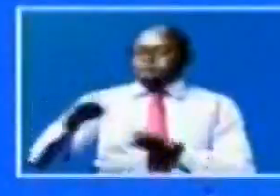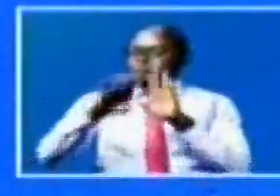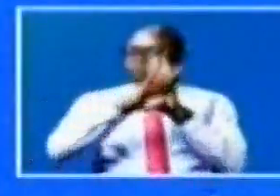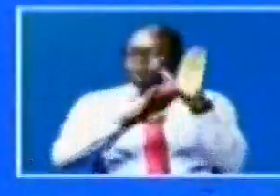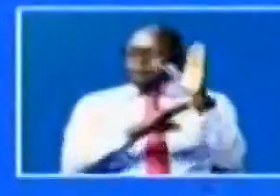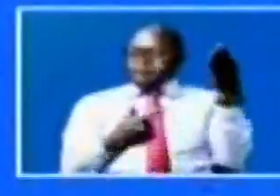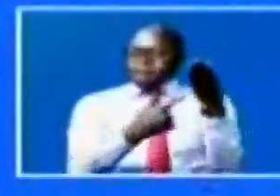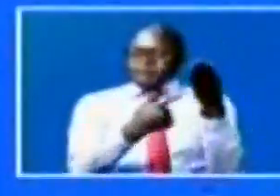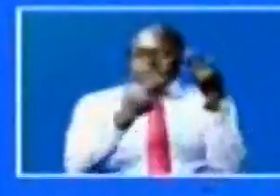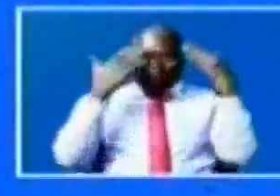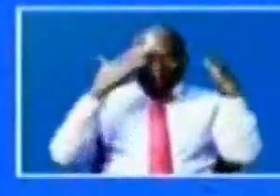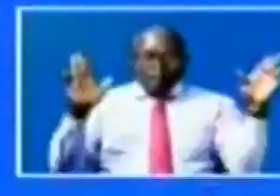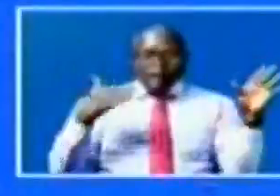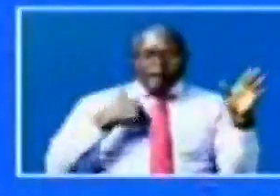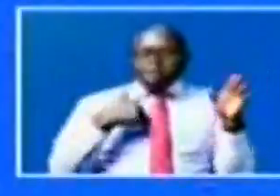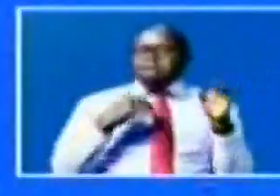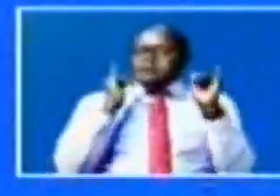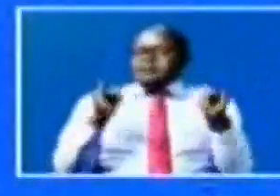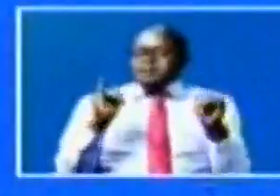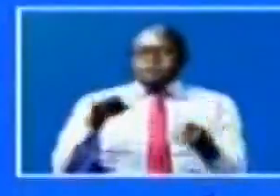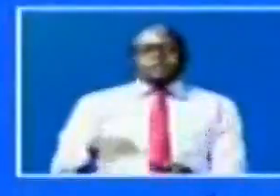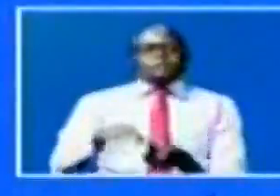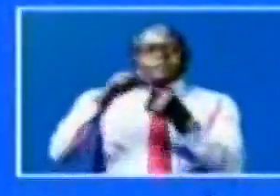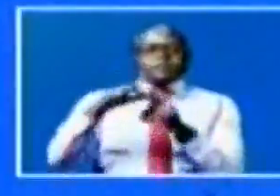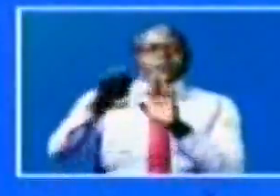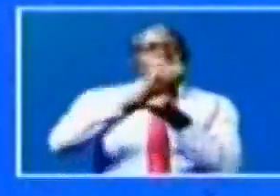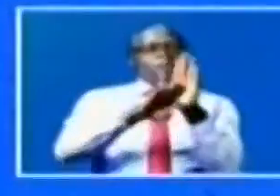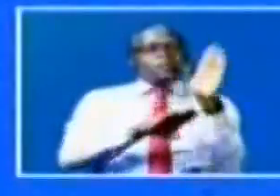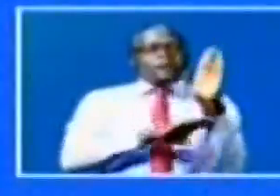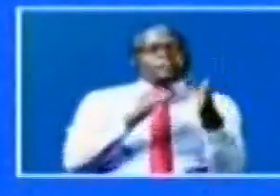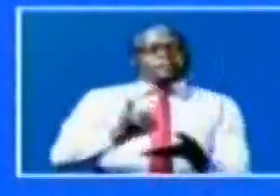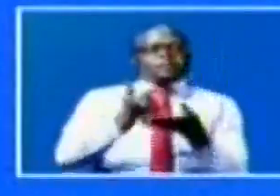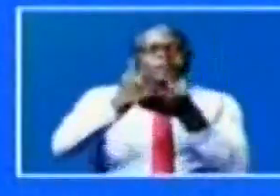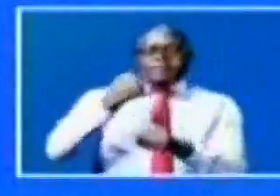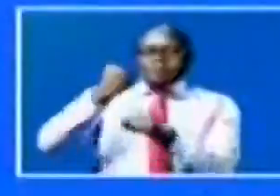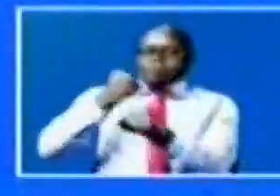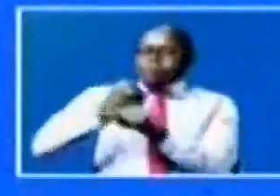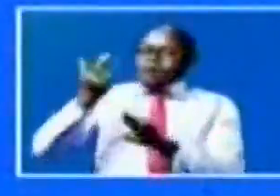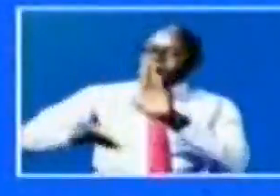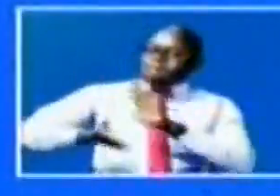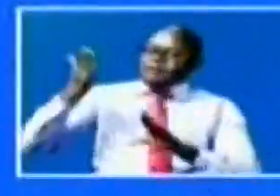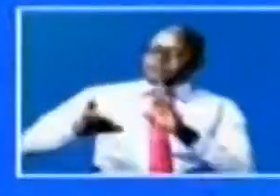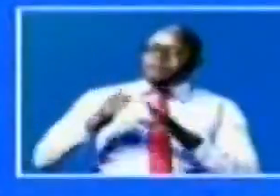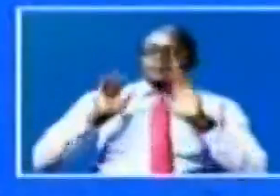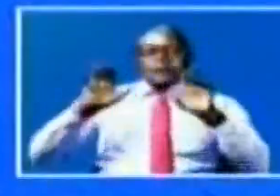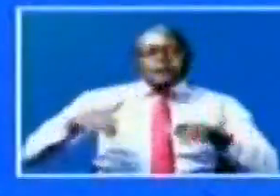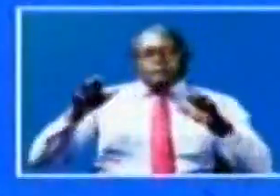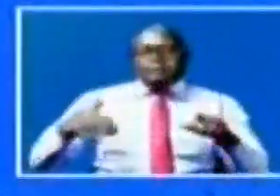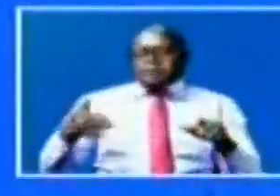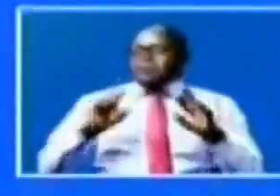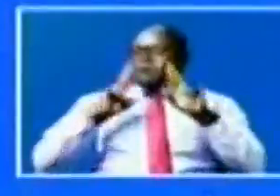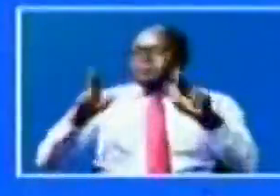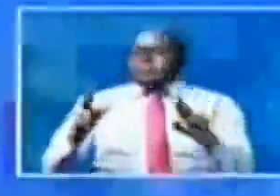kuna ubunifu wa kipekee ambao umewashangaza wakulima wengi, kando na kuwarahisishia kazi za kilimo na nyinginezo. Willy Lusige